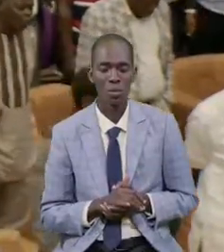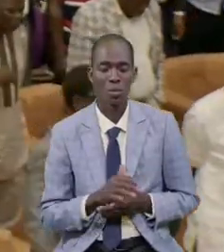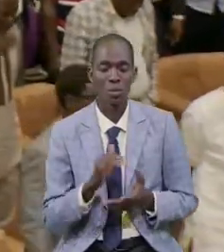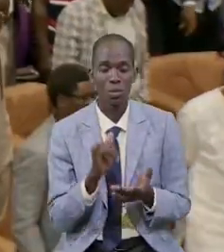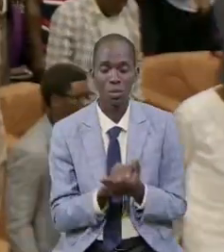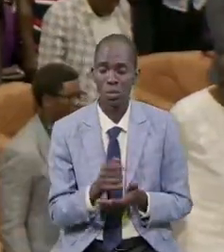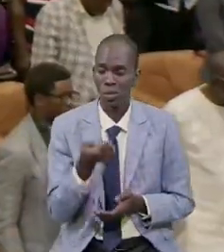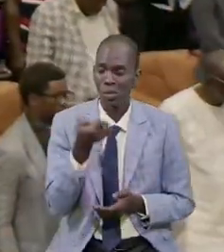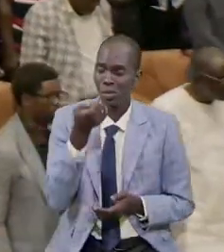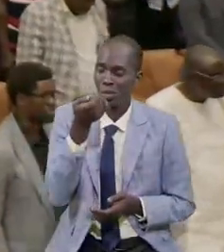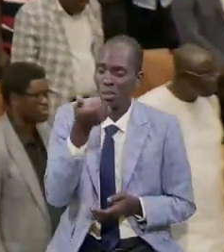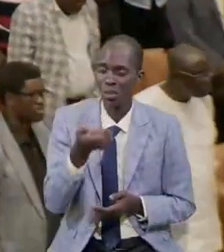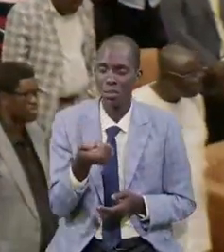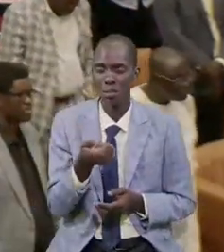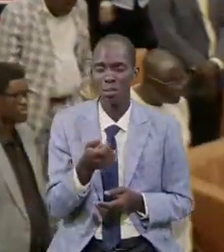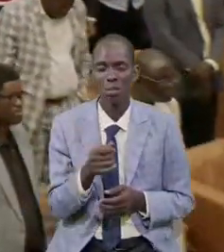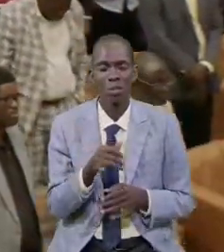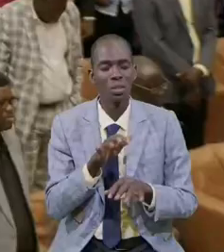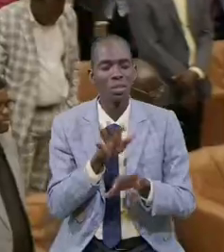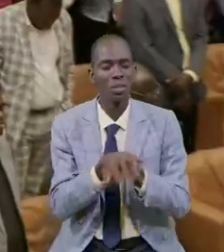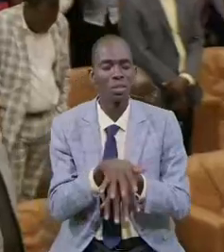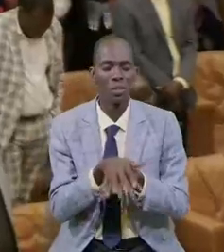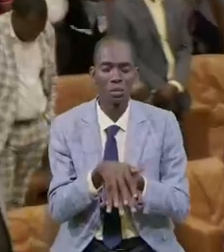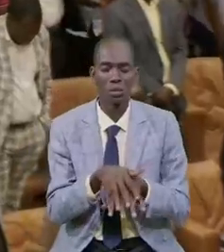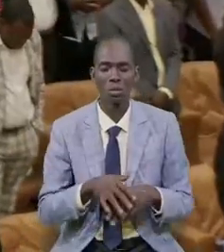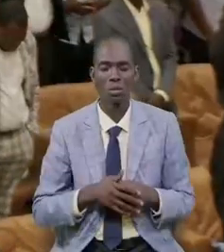une petite séduction,